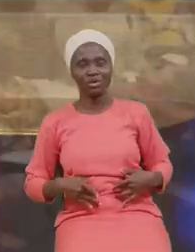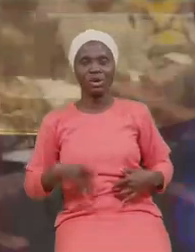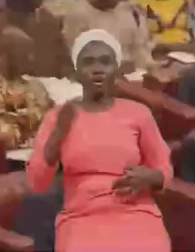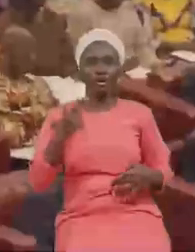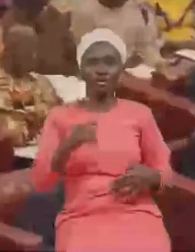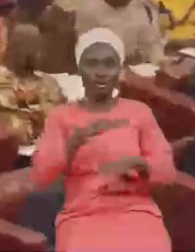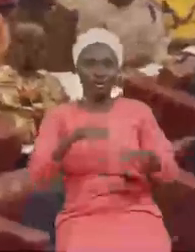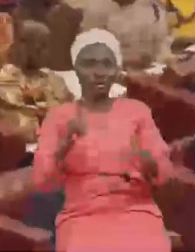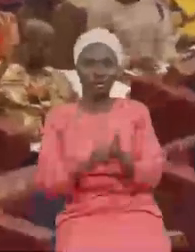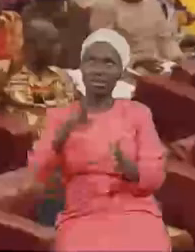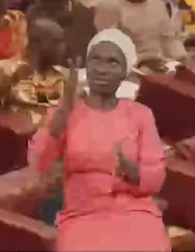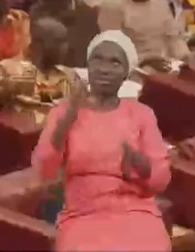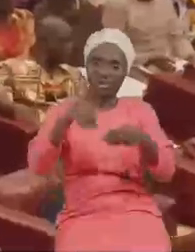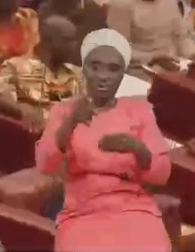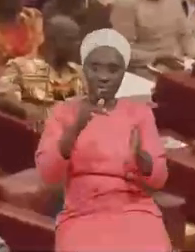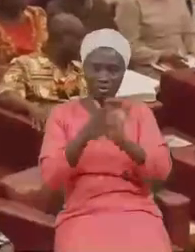de Jésus Christ